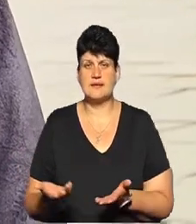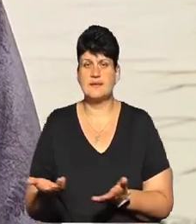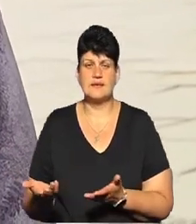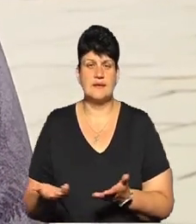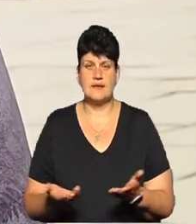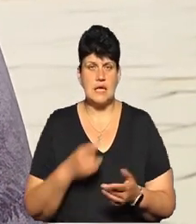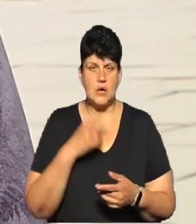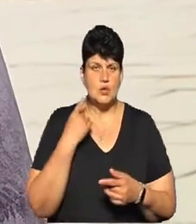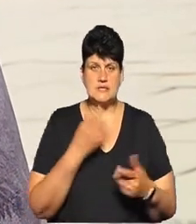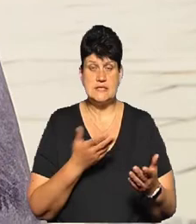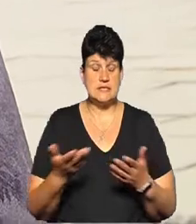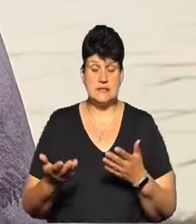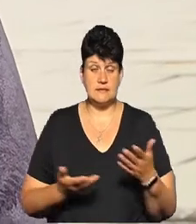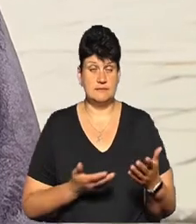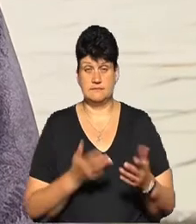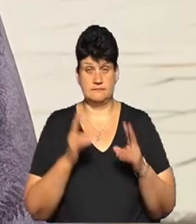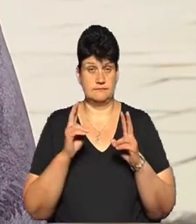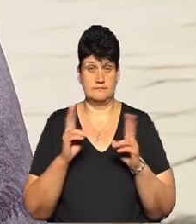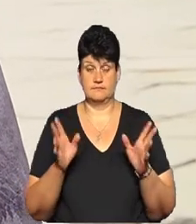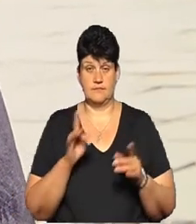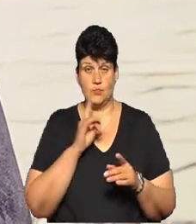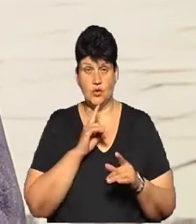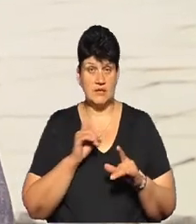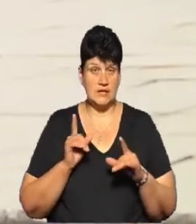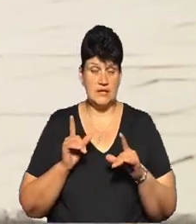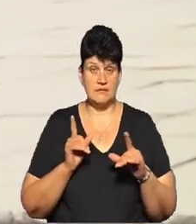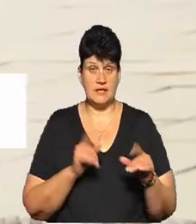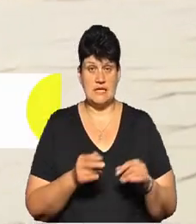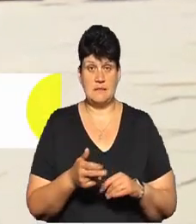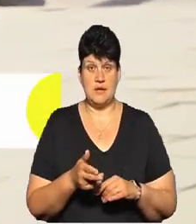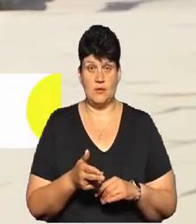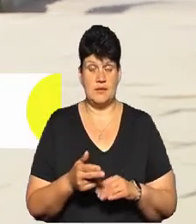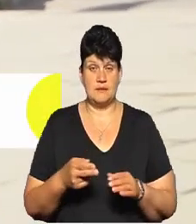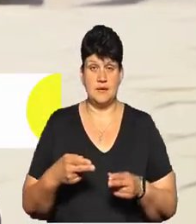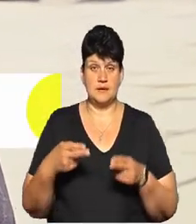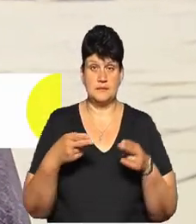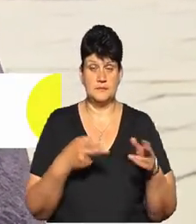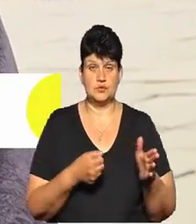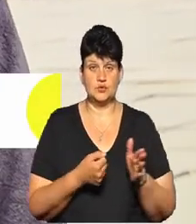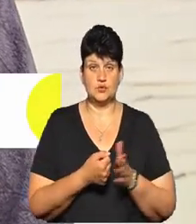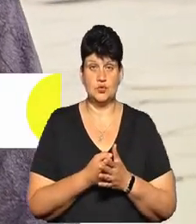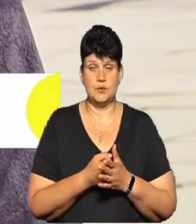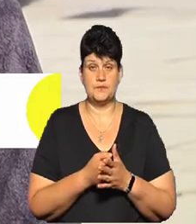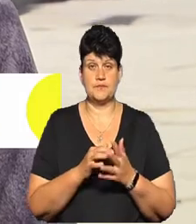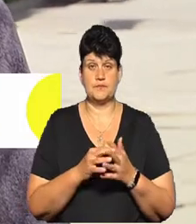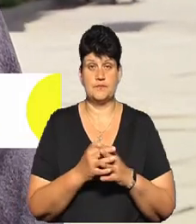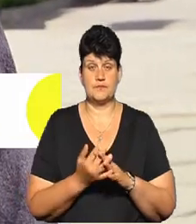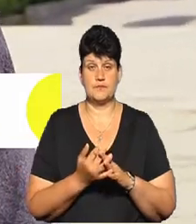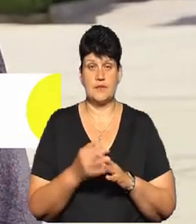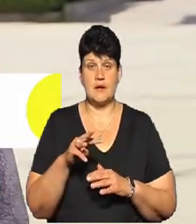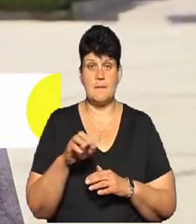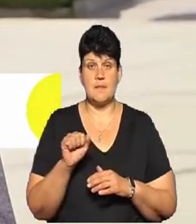российские войска. Мы ничего не знали, пока не выехали из Мариуполя и не доехали до поселка Мангуш. Он